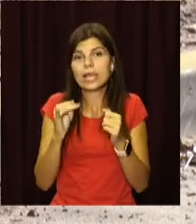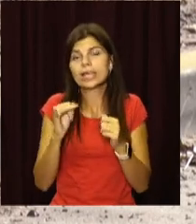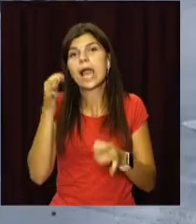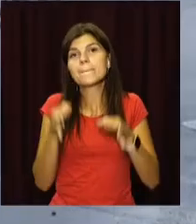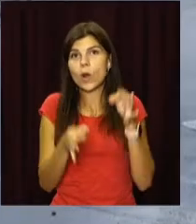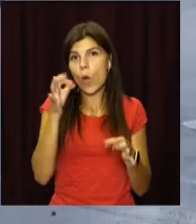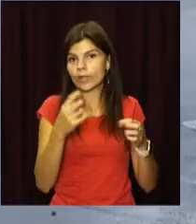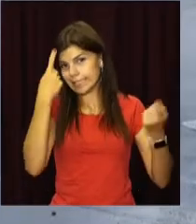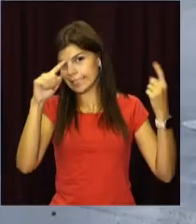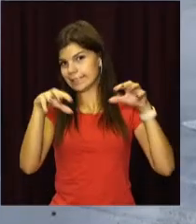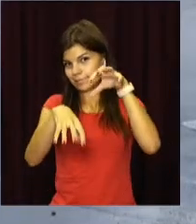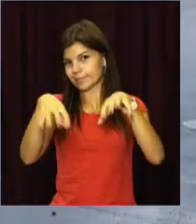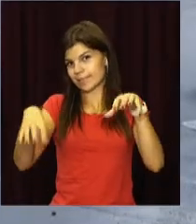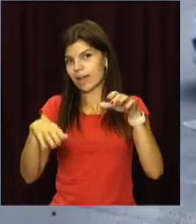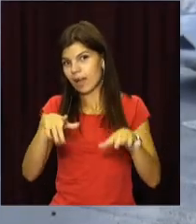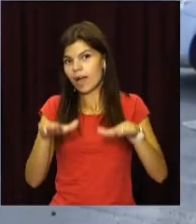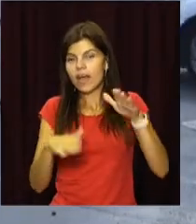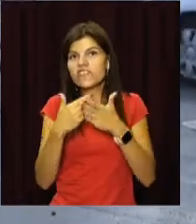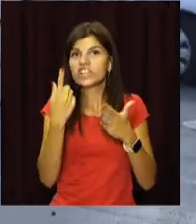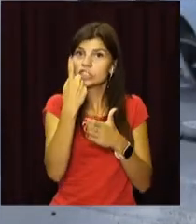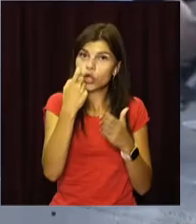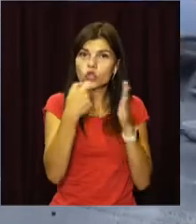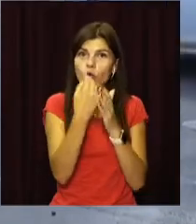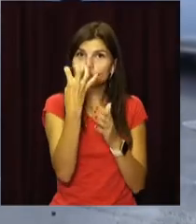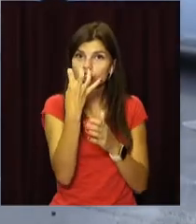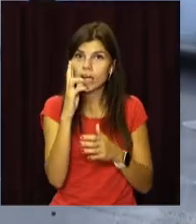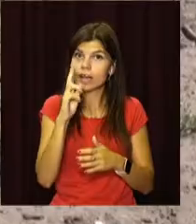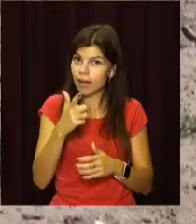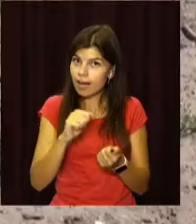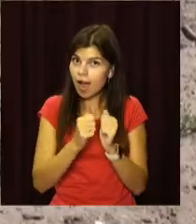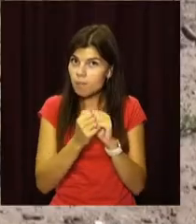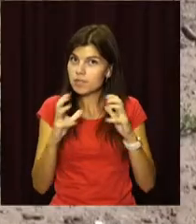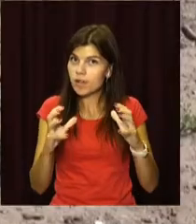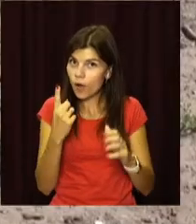елемент дизайну. Камінчики важать від 100 до 400 кілограмів.